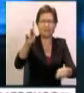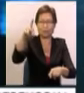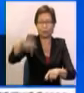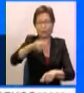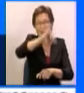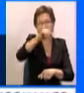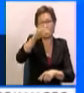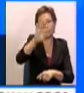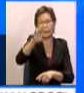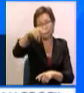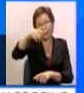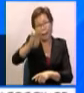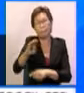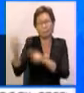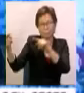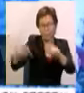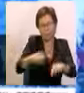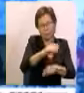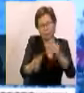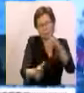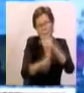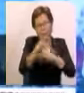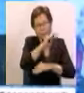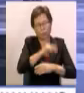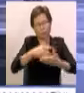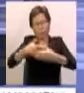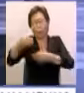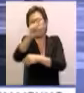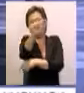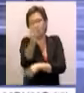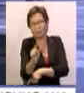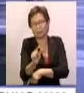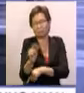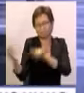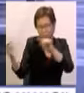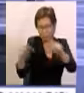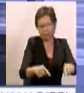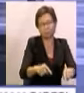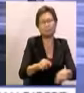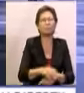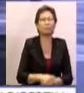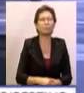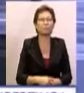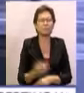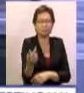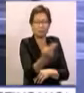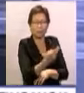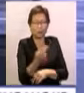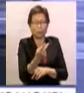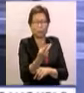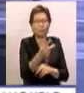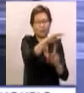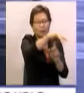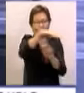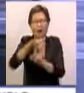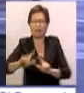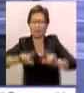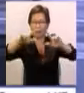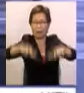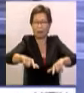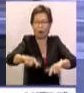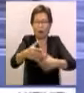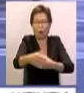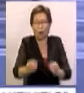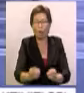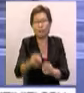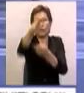JBPM, Datuk Muhammad Hamdan dan Timbalan Menteri Luar Itali, Manlio Di Stefano. Kedua-dua aset itu akan ditempatkan di